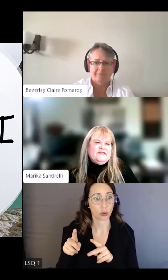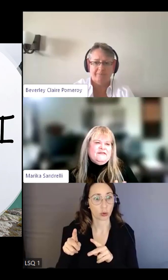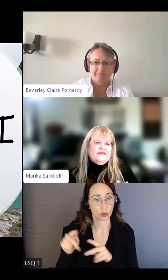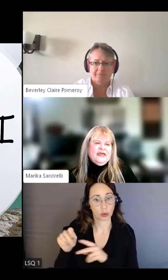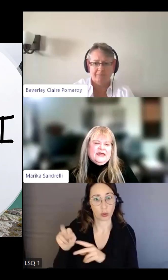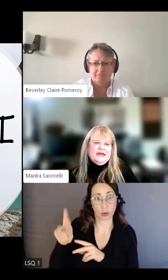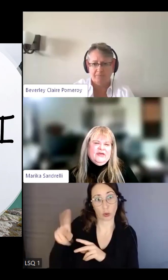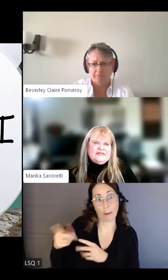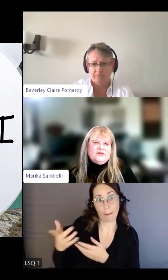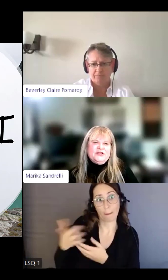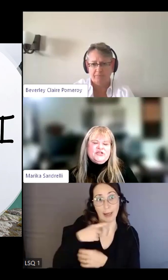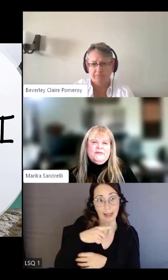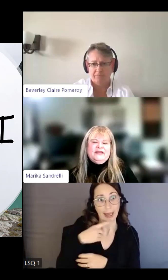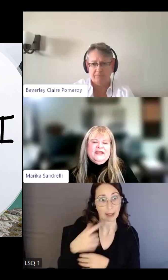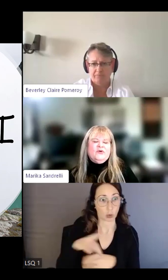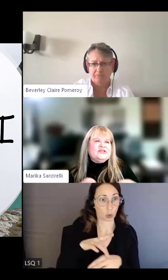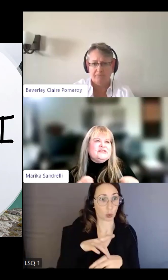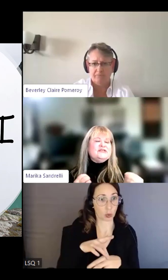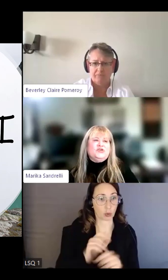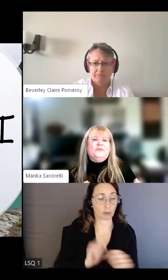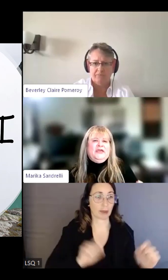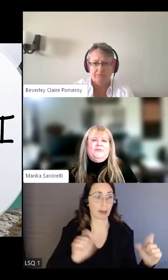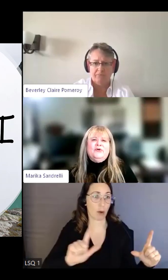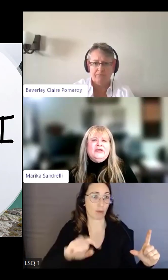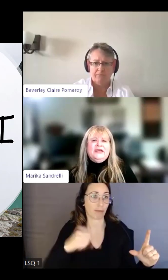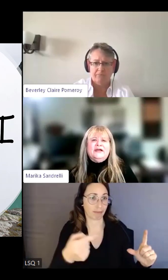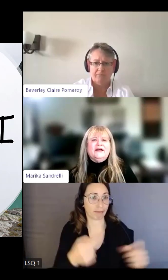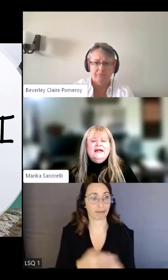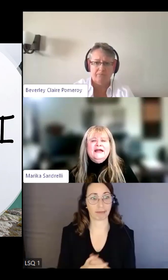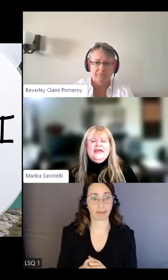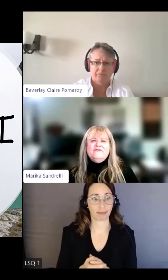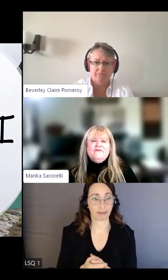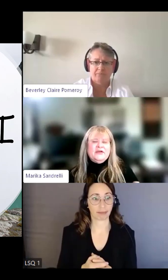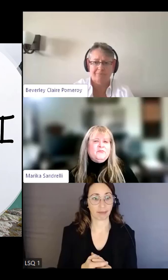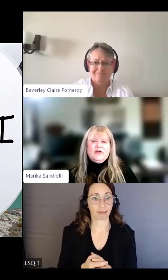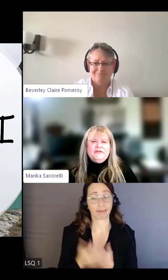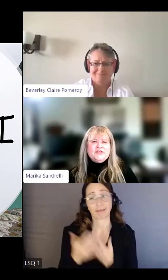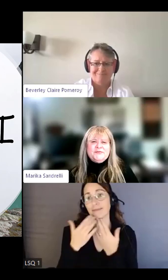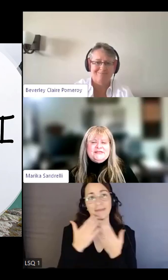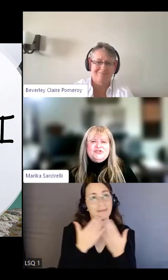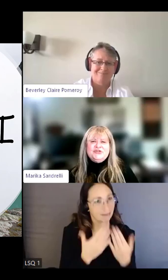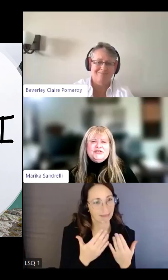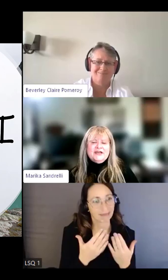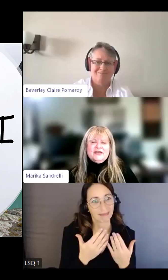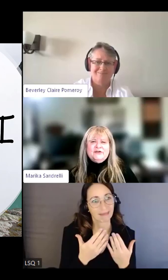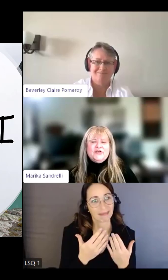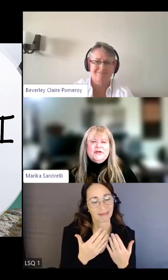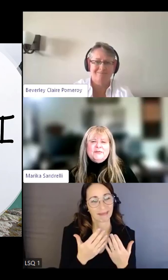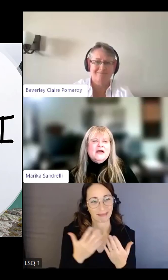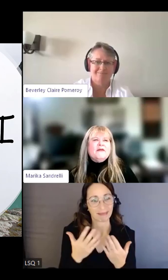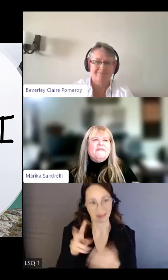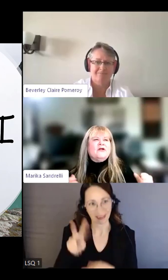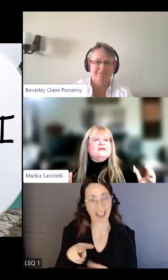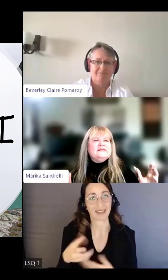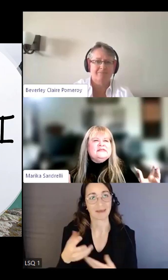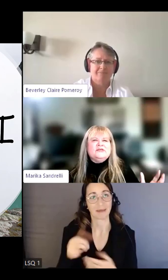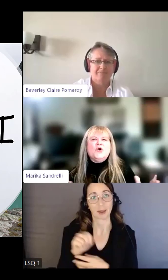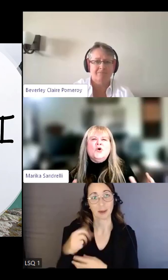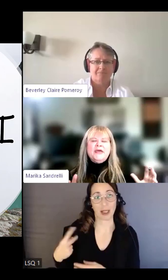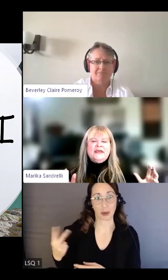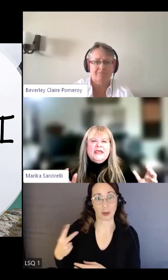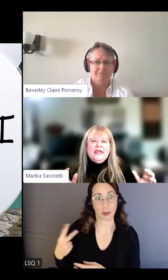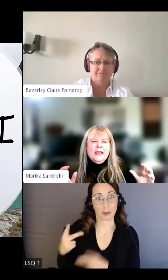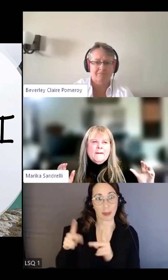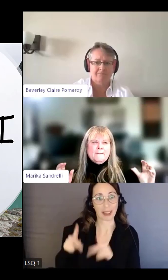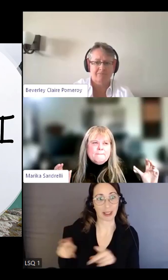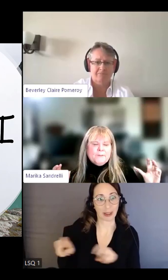vous remercier. On n'est que 2 personnes ici dans une position très privilégiée de parler de TRIP, mais il y a tellement de